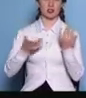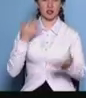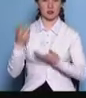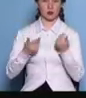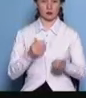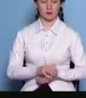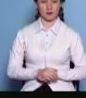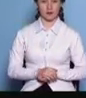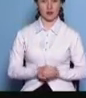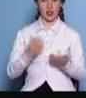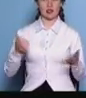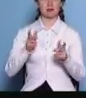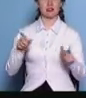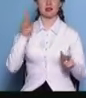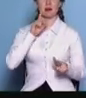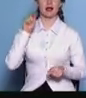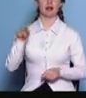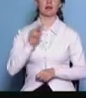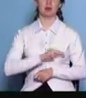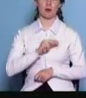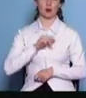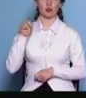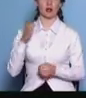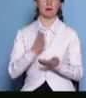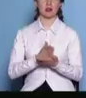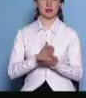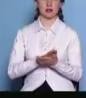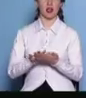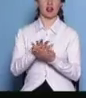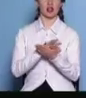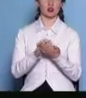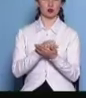когда спасатели работают, там есть достаточно такие разрушения,